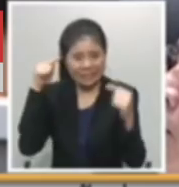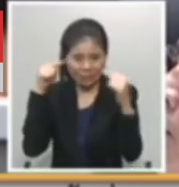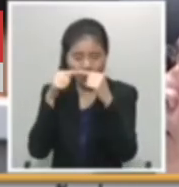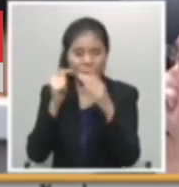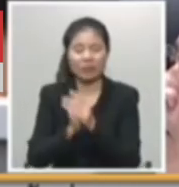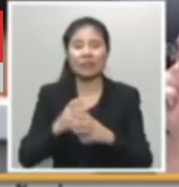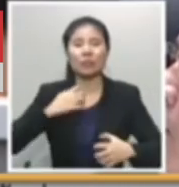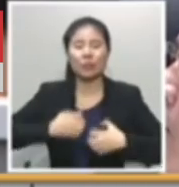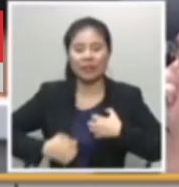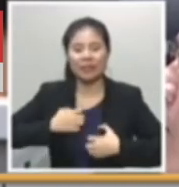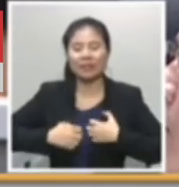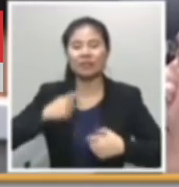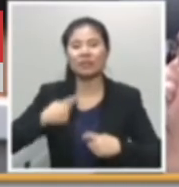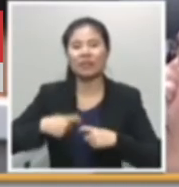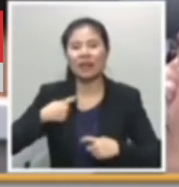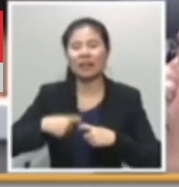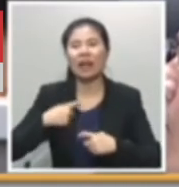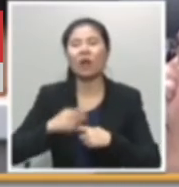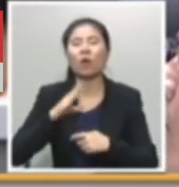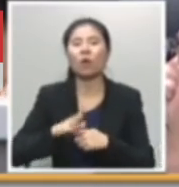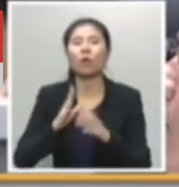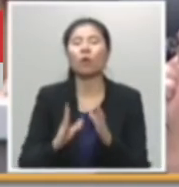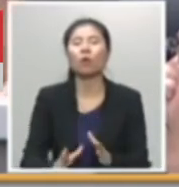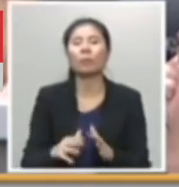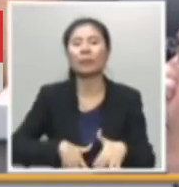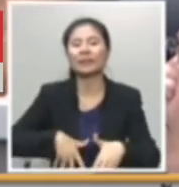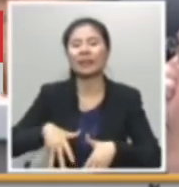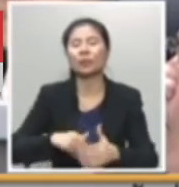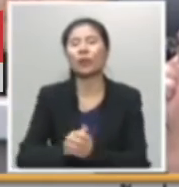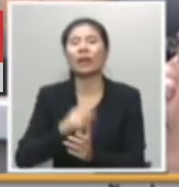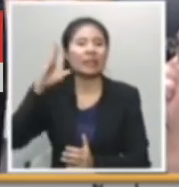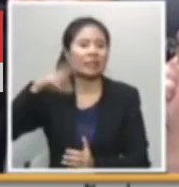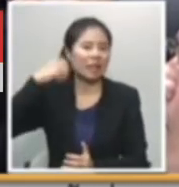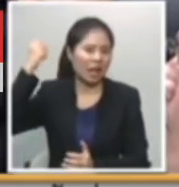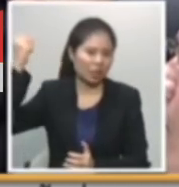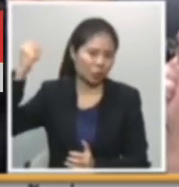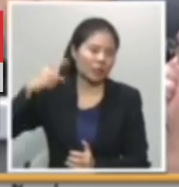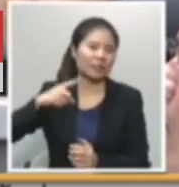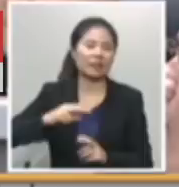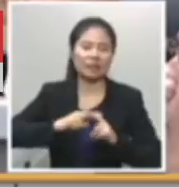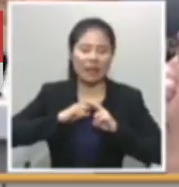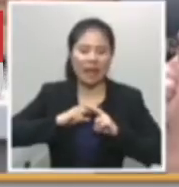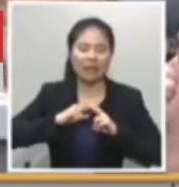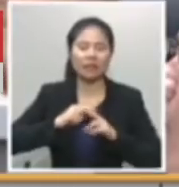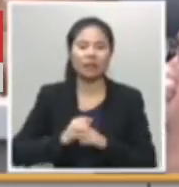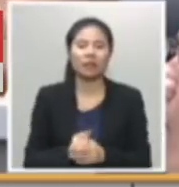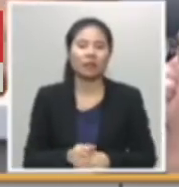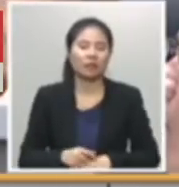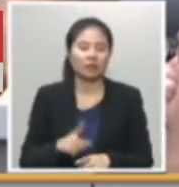อนและความยากจนพี่น้องประชาชนที่ฆ่าตัวตายเป็นเบือสุดท้าย